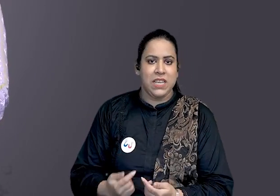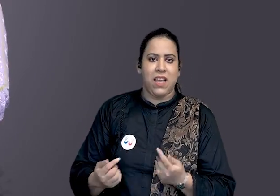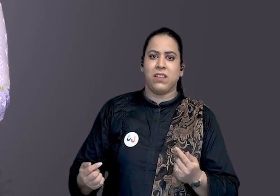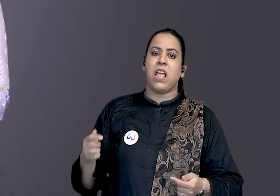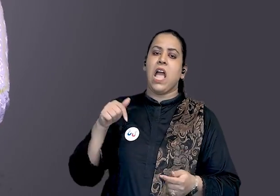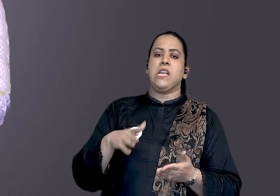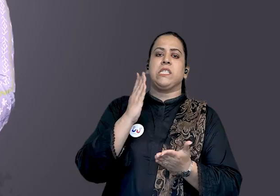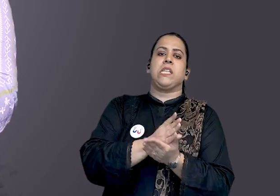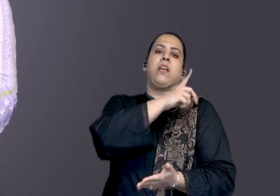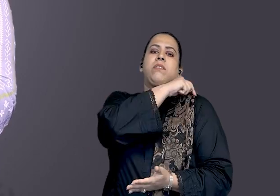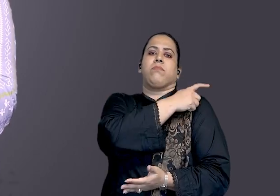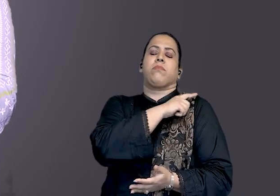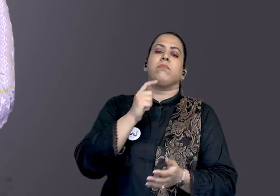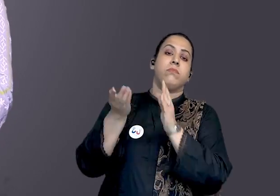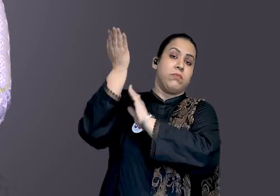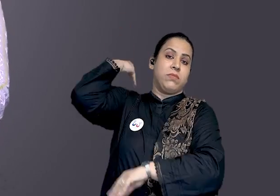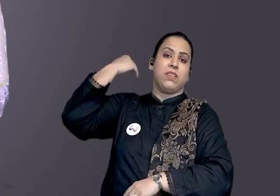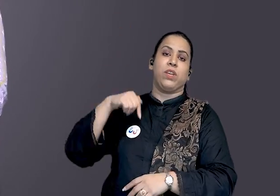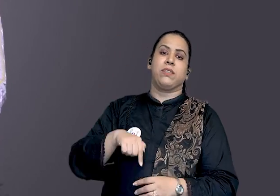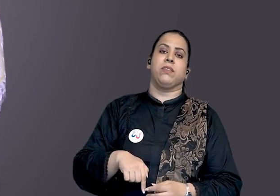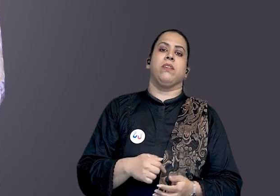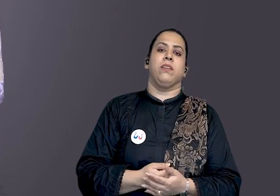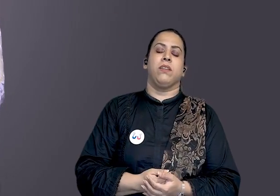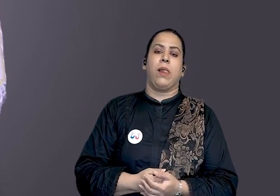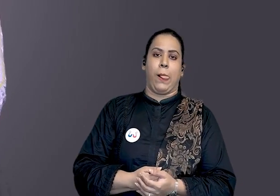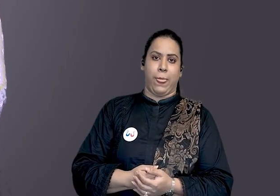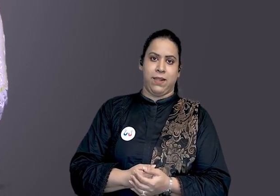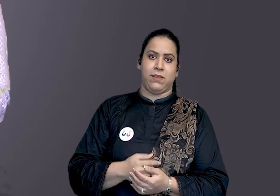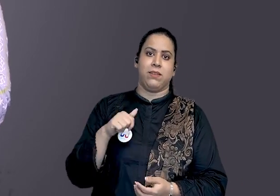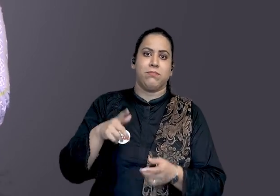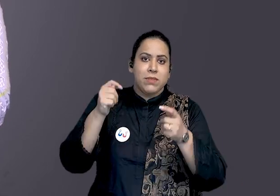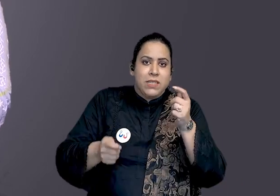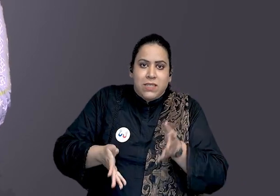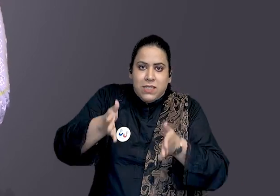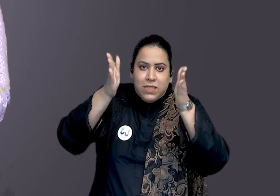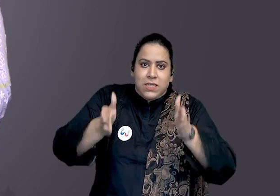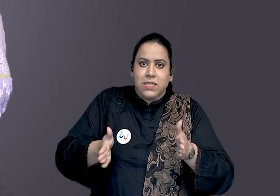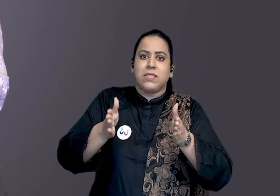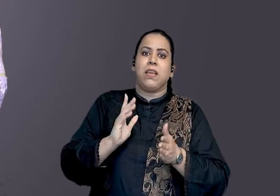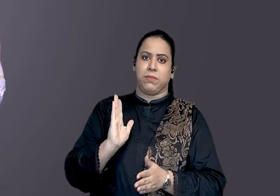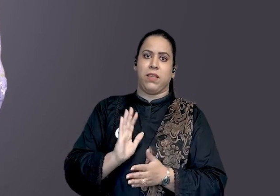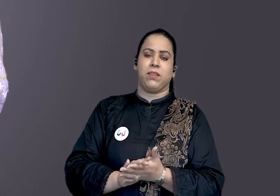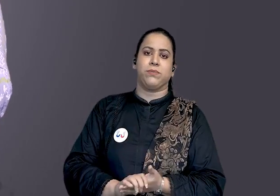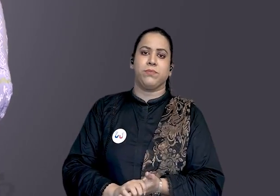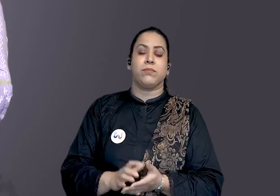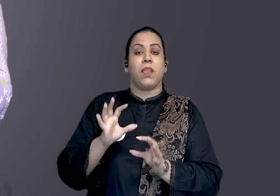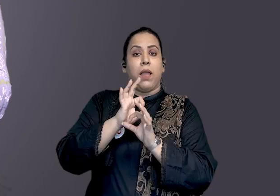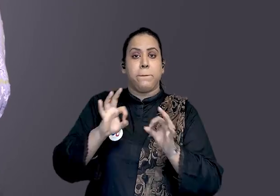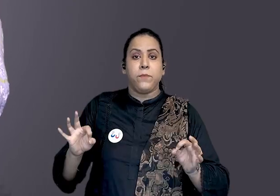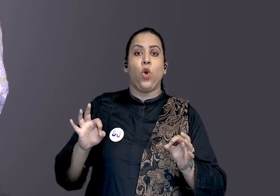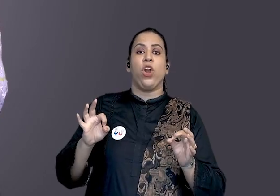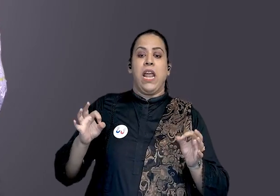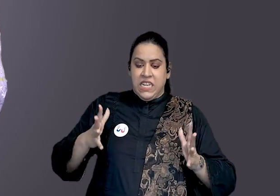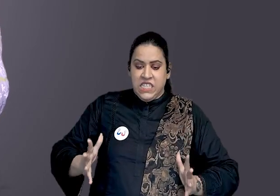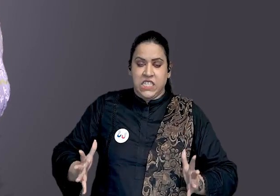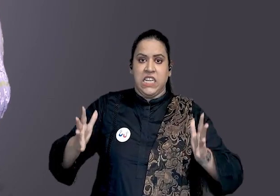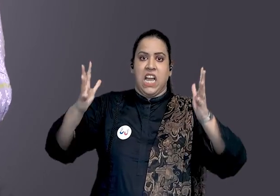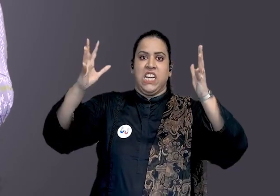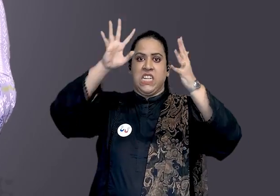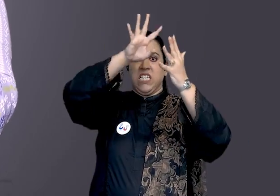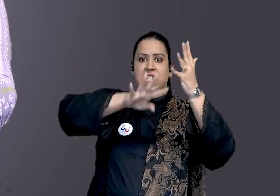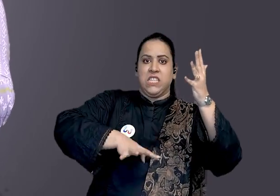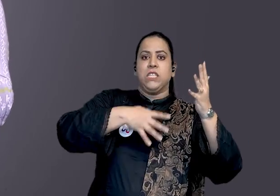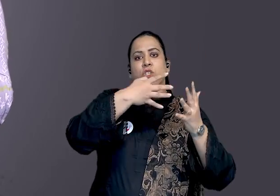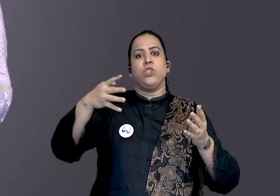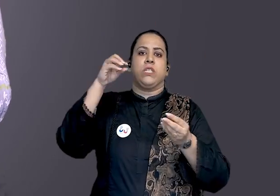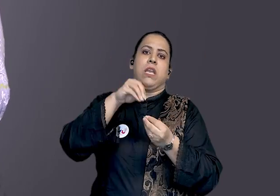ہے. یہاں پر میں ایک چھوٹی سی وضاحت یہ کرتی چلوں کہ کچھ لوگوں کا یہ خیال ہے کہ یہ جو ایڈمنسٹریٹو سسٹم ہے یہ انگریز نے